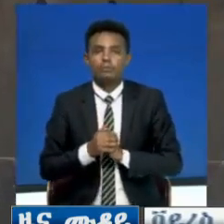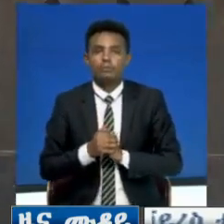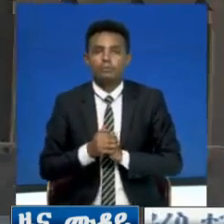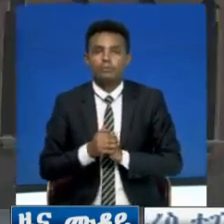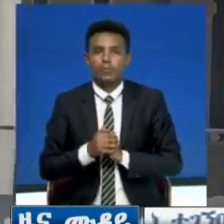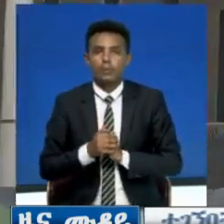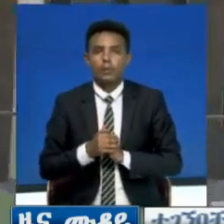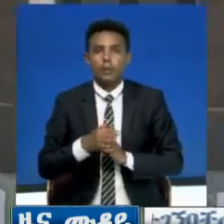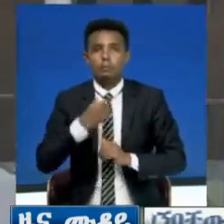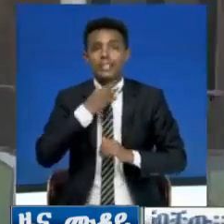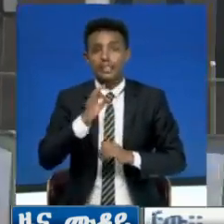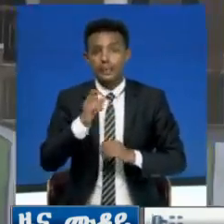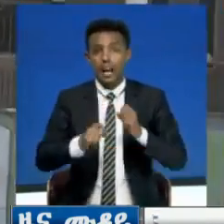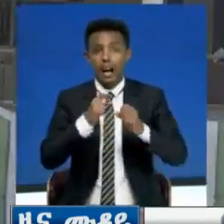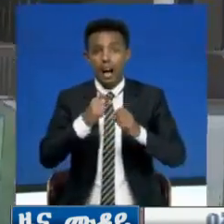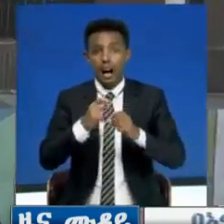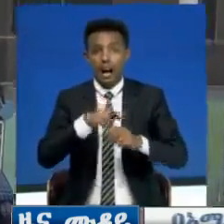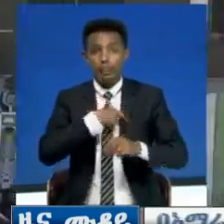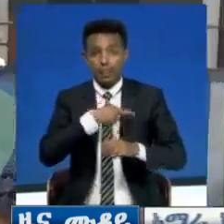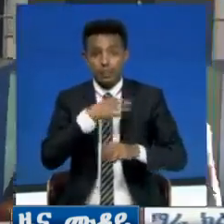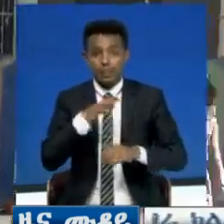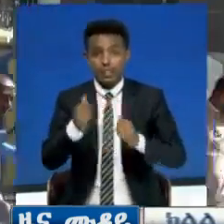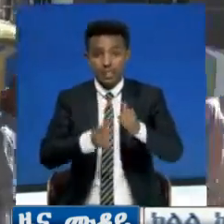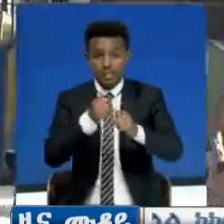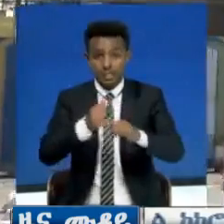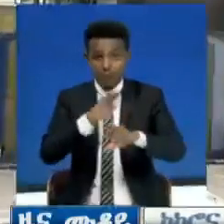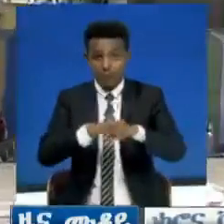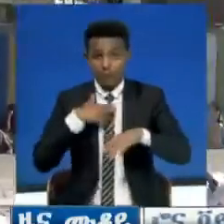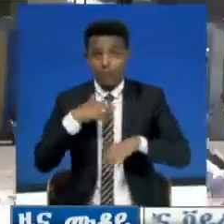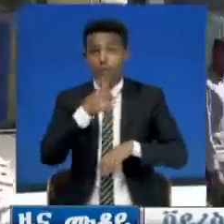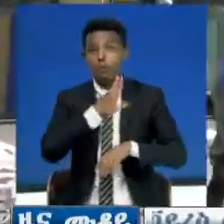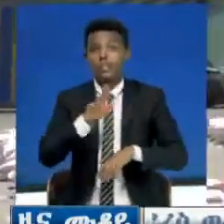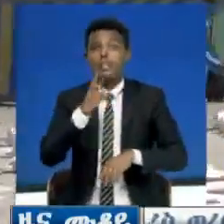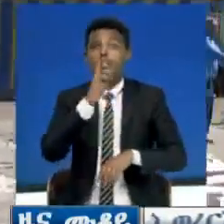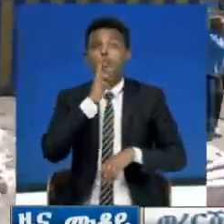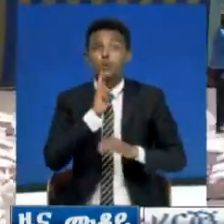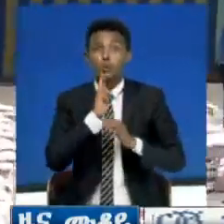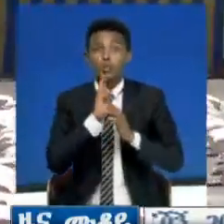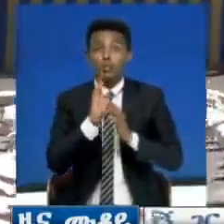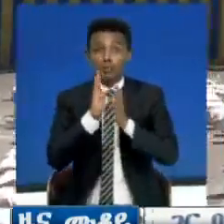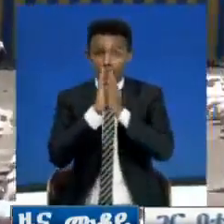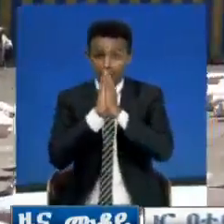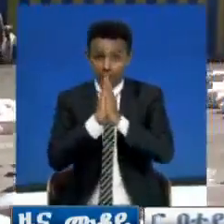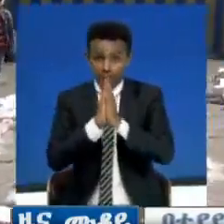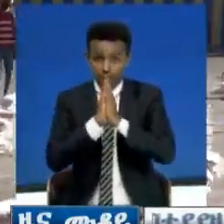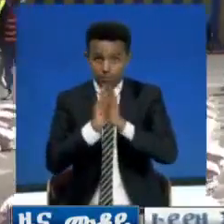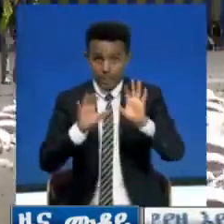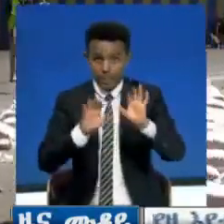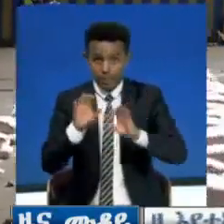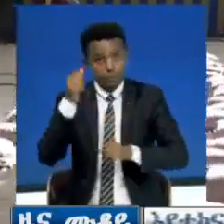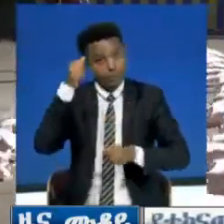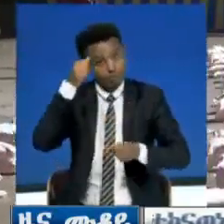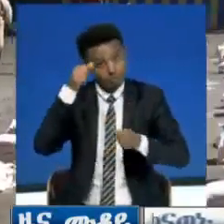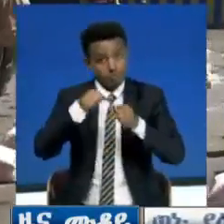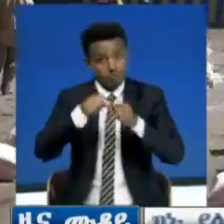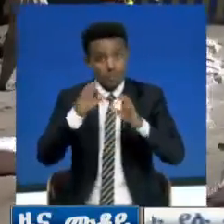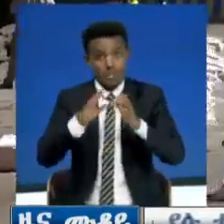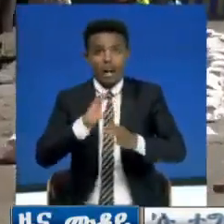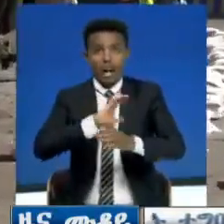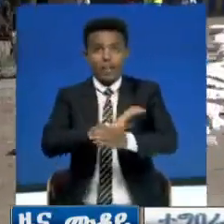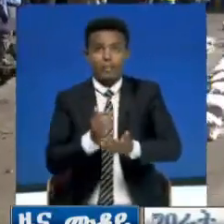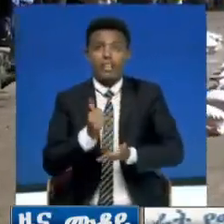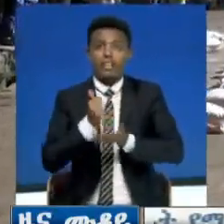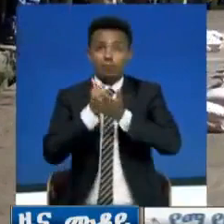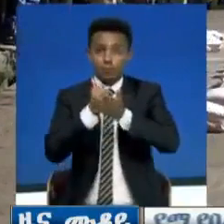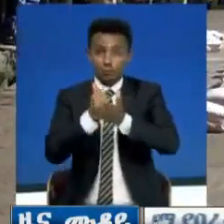በእስልምና ሃይማኖት ተከታዮች ዘንድ የረመዳን ወር ጾም ከምንጊዜውም በበለጠ ፈጣሪያቸውን የሚያስቡበትና አቅመ ደካሞችን በመርዳት